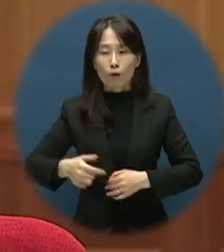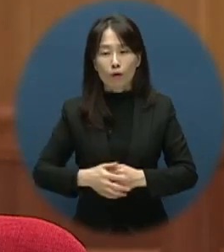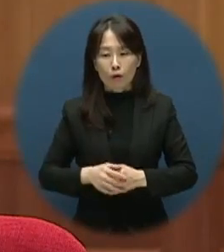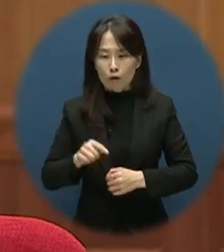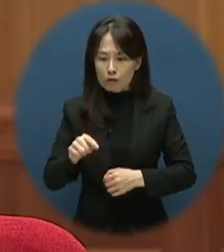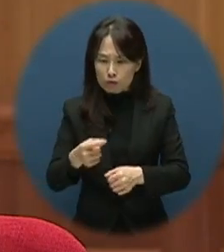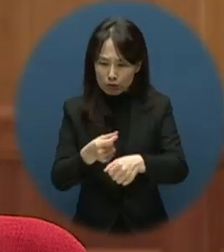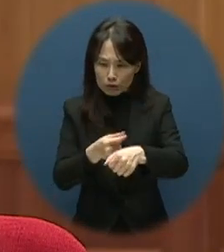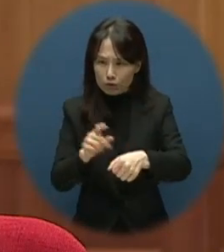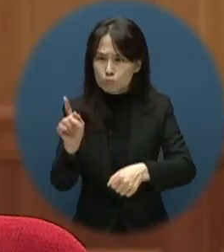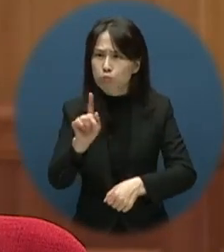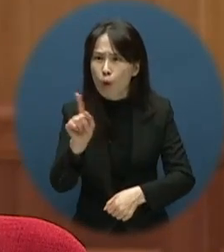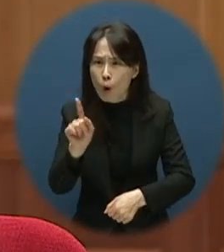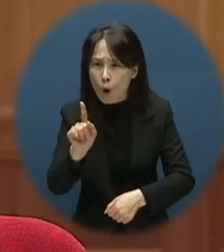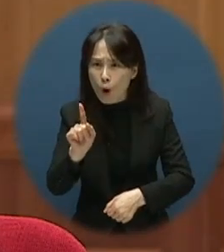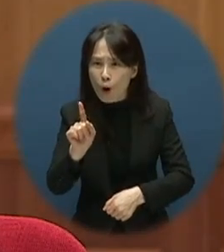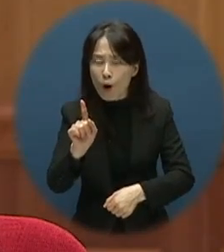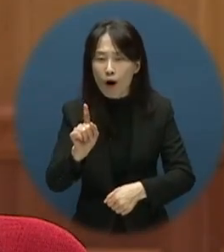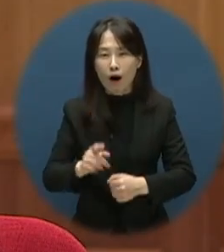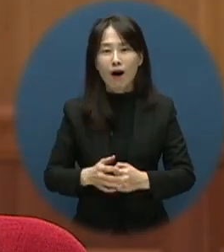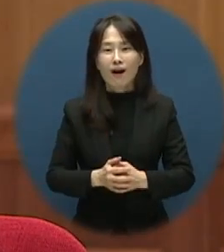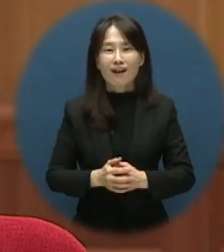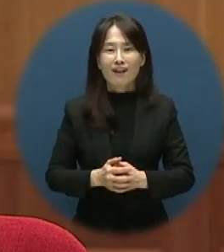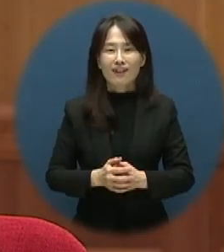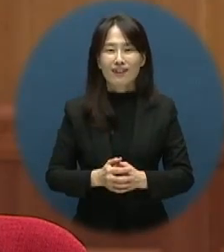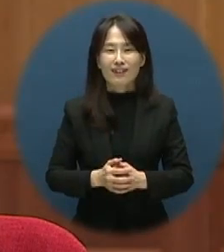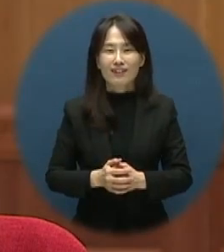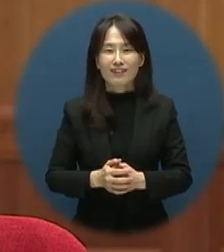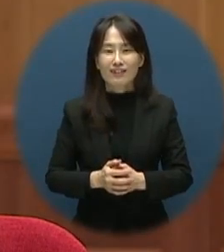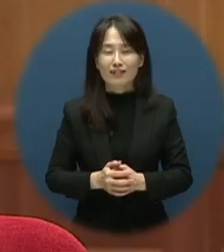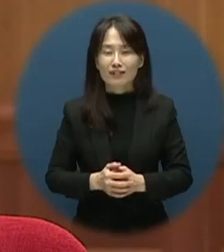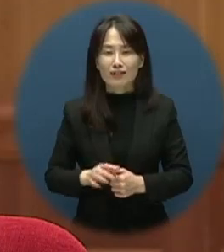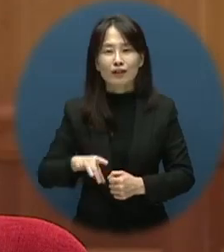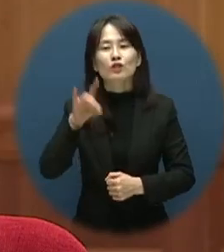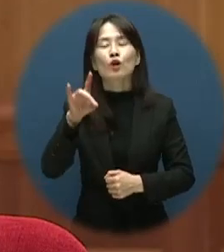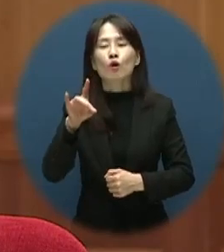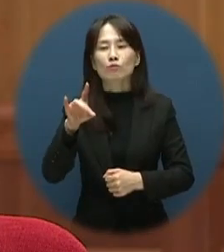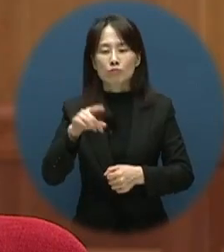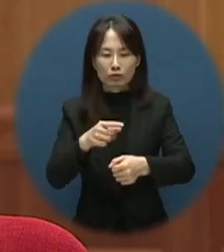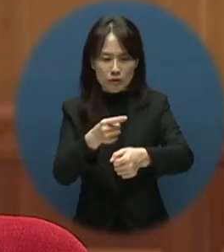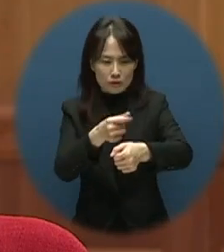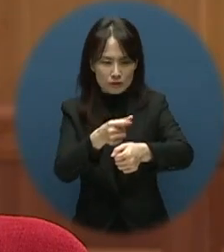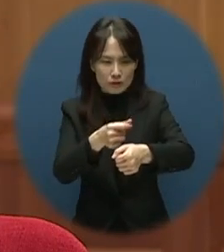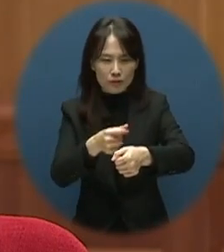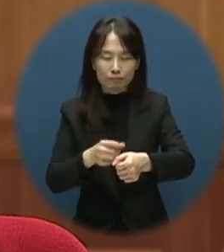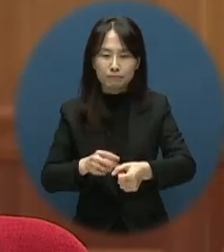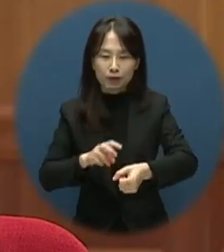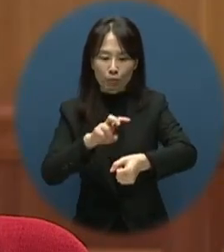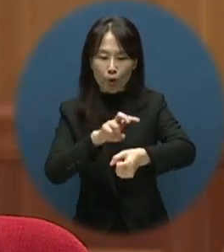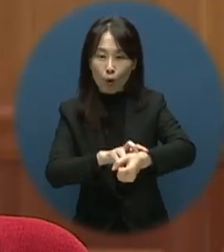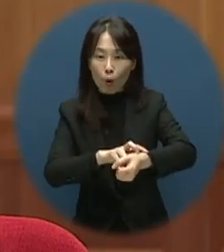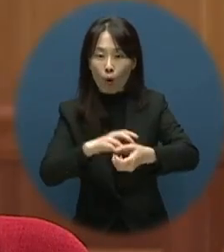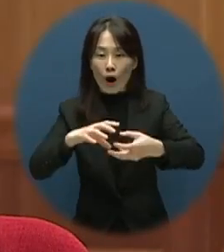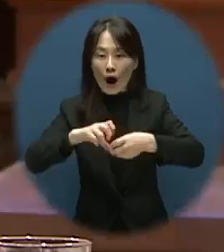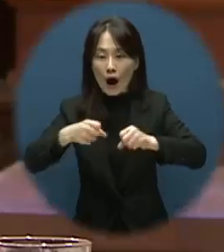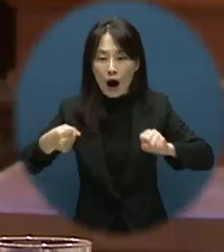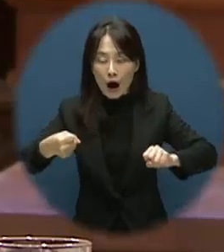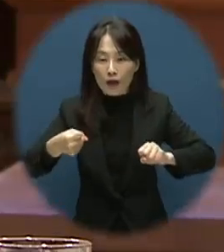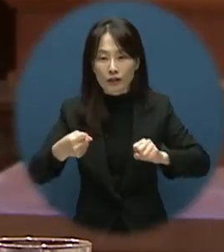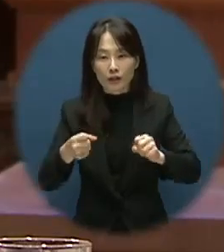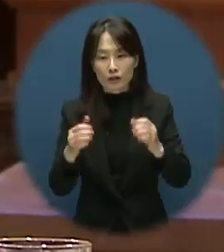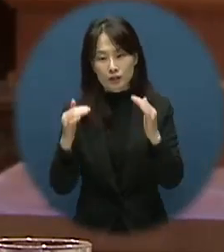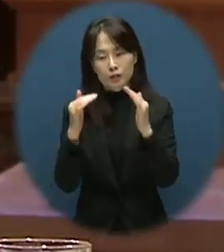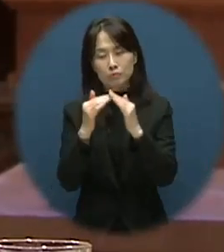이거 뭐냐. 그래서 그때 사실 조금 이렇게 눈 돌리기 시작했었고, 한의원. 여기 뭐 향기도